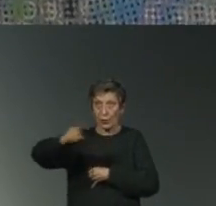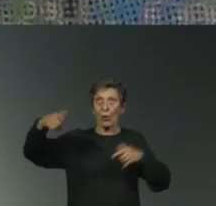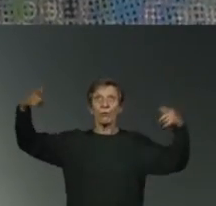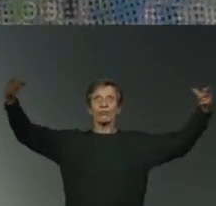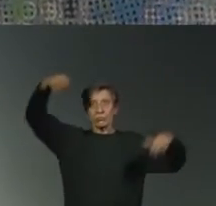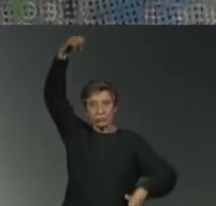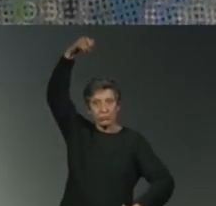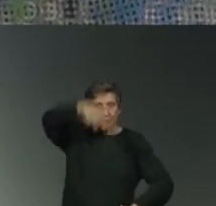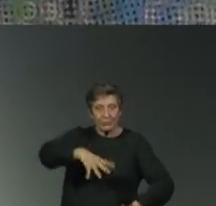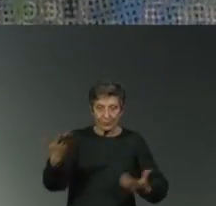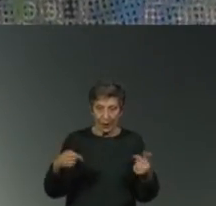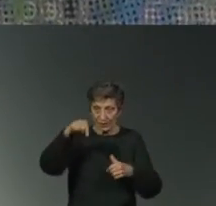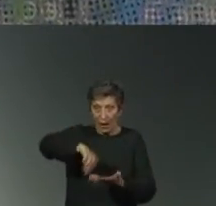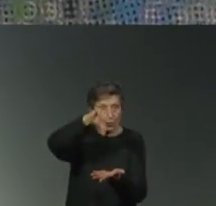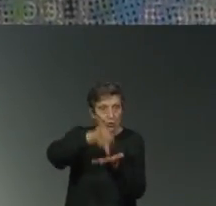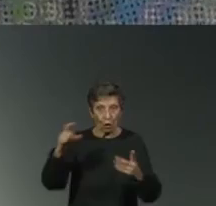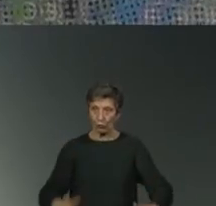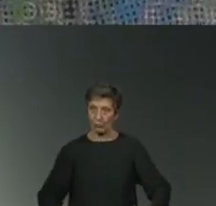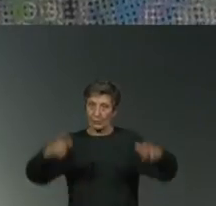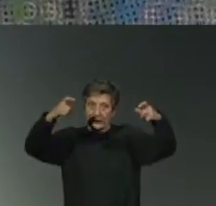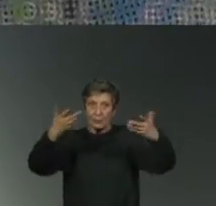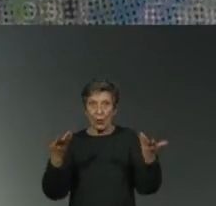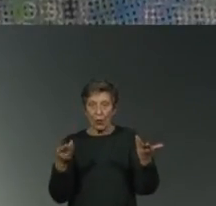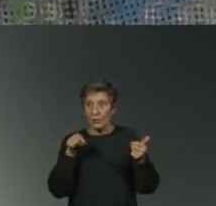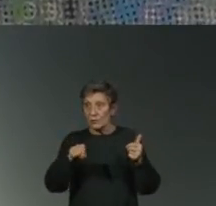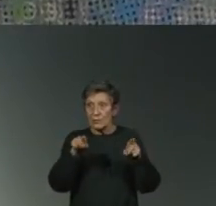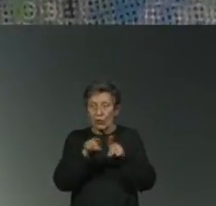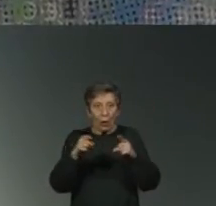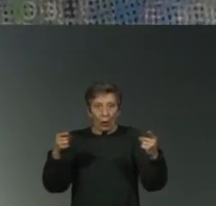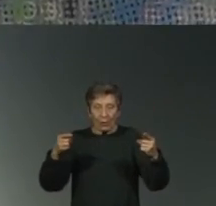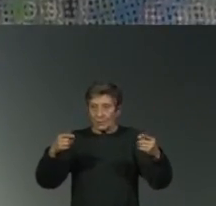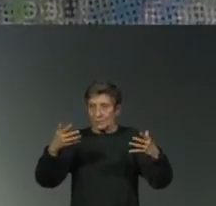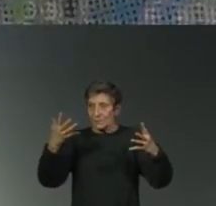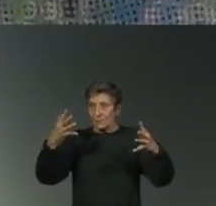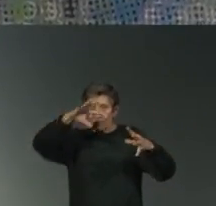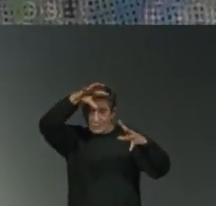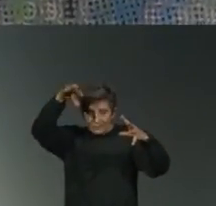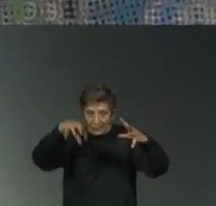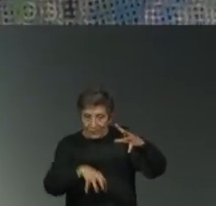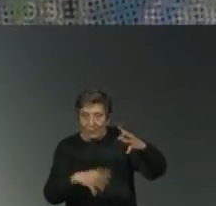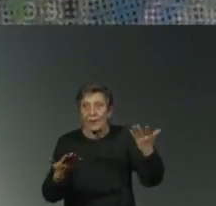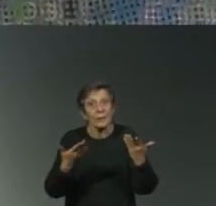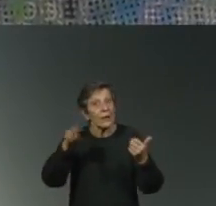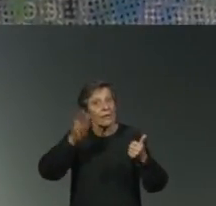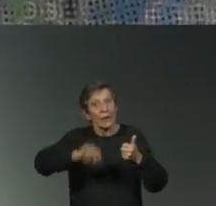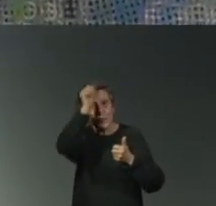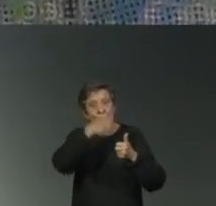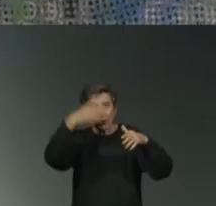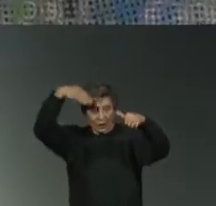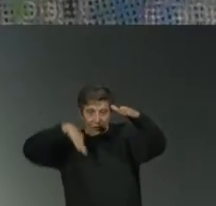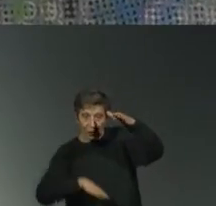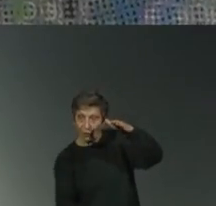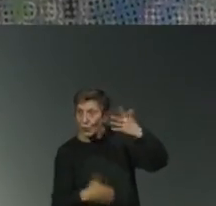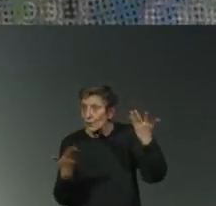vraiment, ce cœur du bâtiment, comme un cœur en suspension, enfoui dans la terre, parce qu'il se trouve que ce musée est enfoui dans la terre, mais on ne le sait pas, on